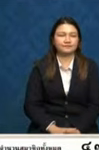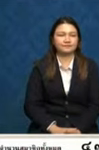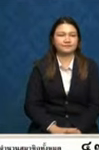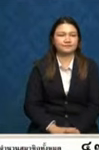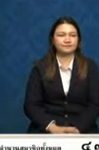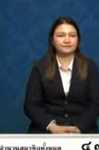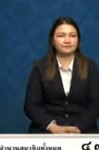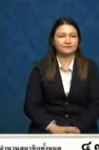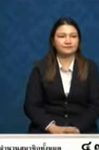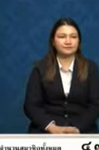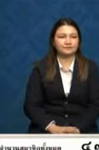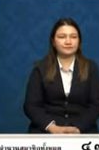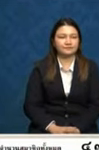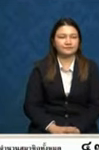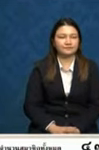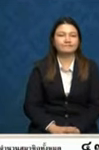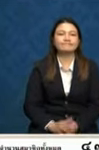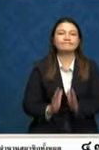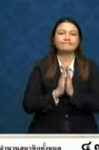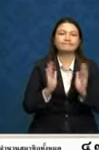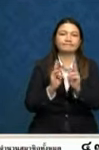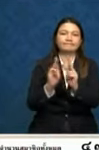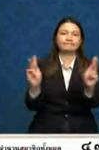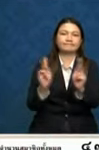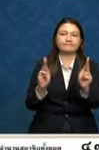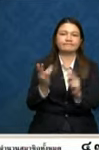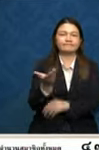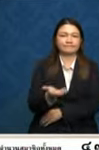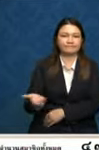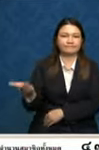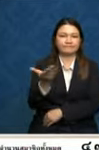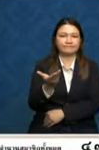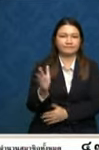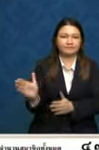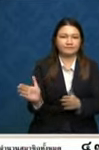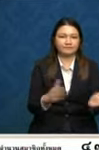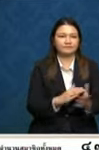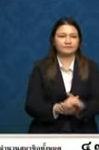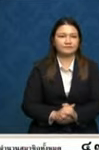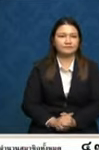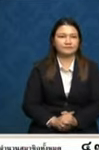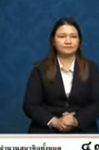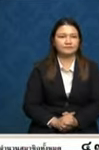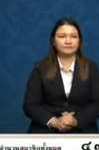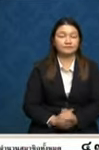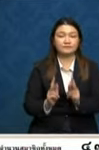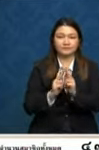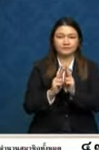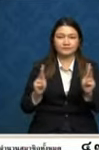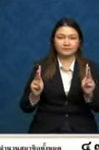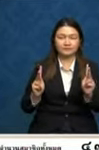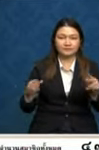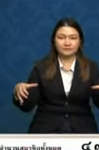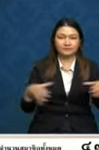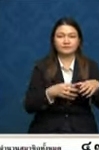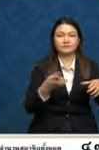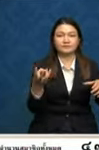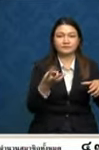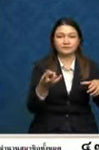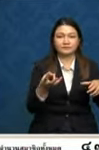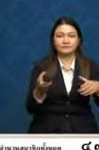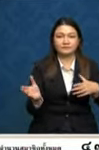ครับขอบคุณท่านกรรมการครับท่านกรรมการเสียงข้างน้อยนะครับ